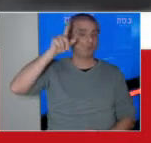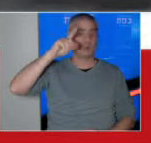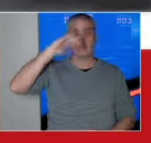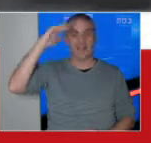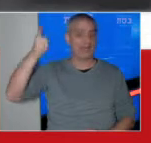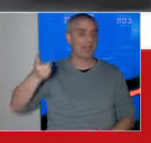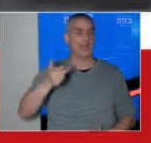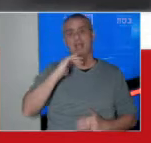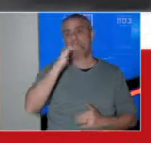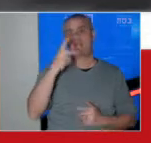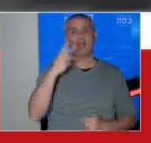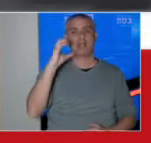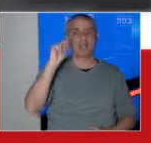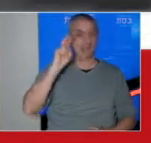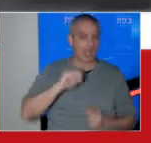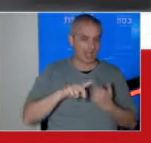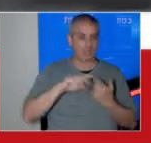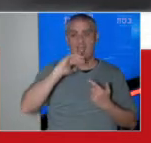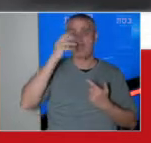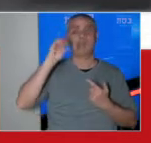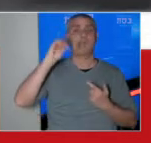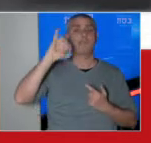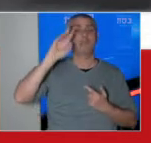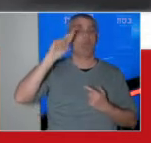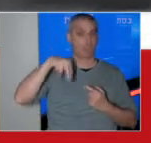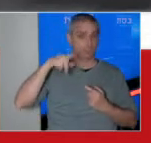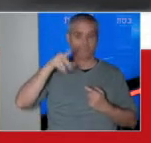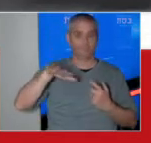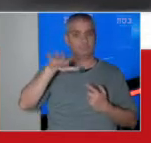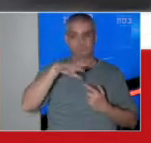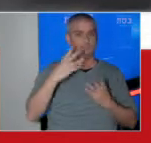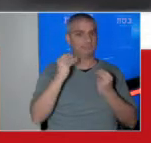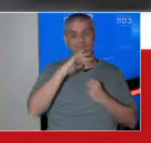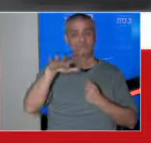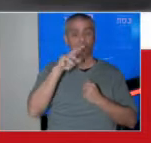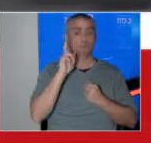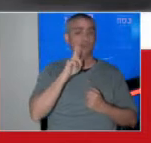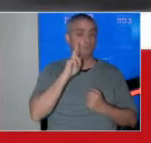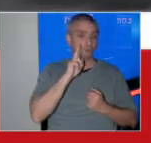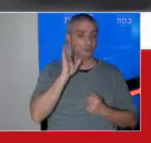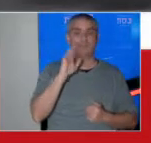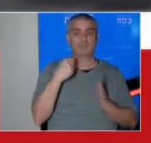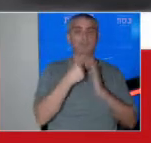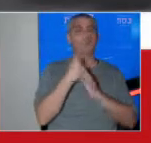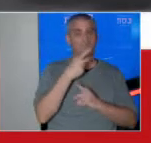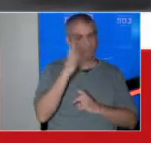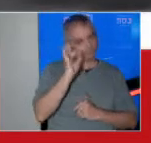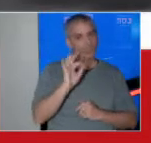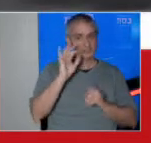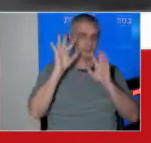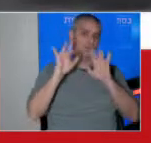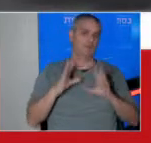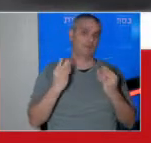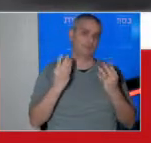מירון, בפסגת הר כנען, בהר מירון הגבוה, ככה שבאזורים רבים, ביום שישי וגם בסוף השבוע, עדיין יישאר שם